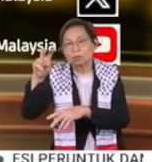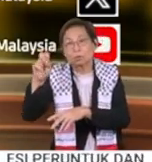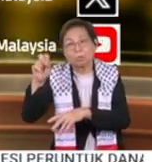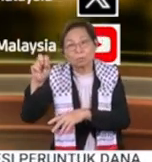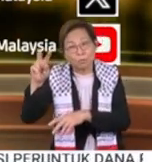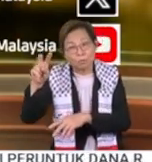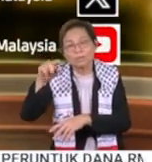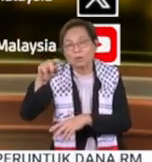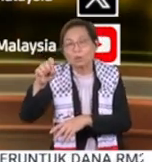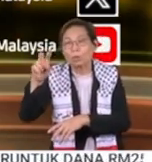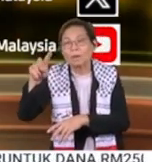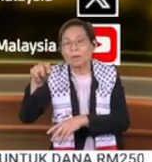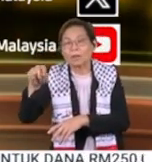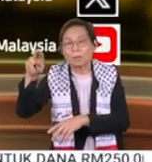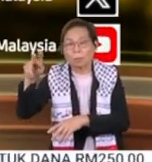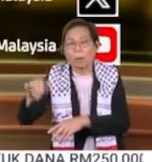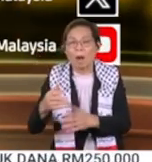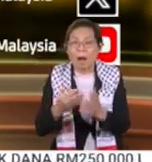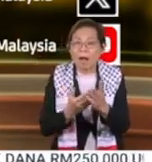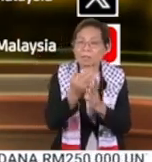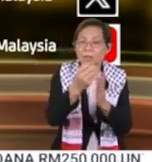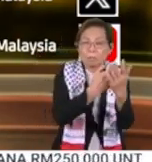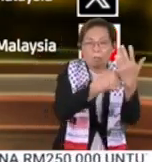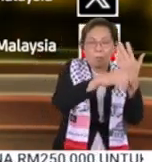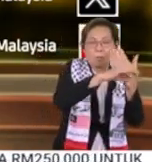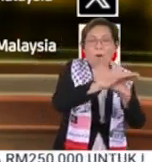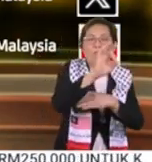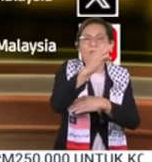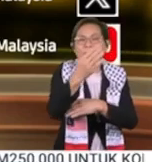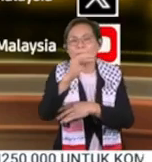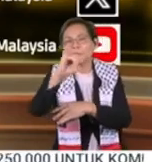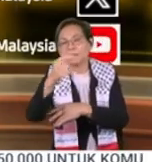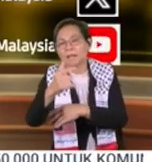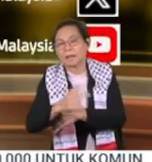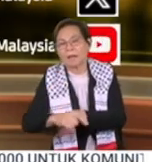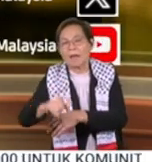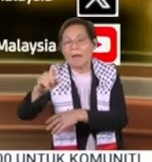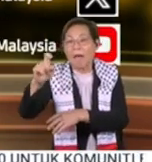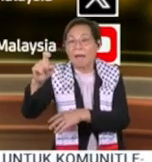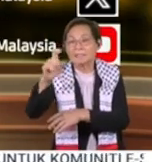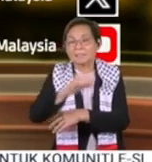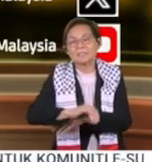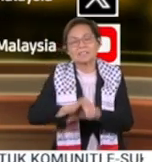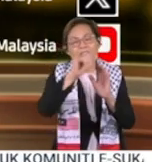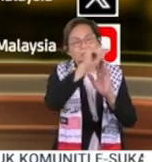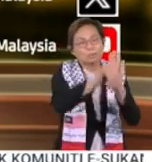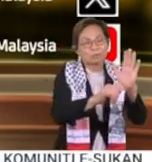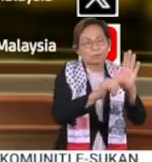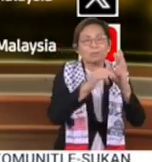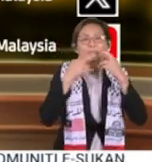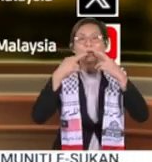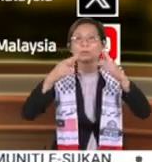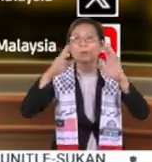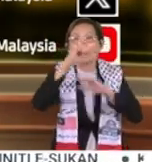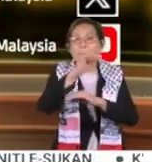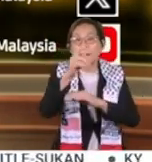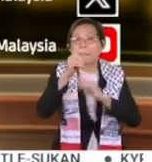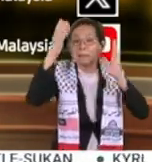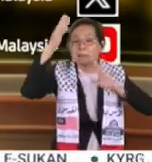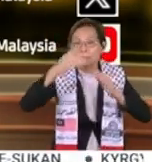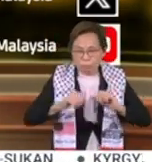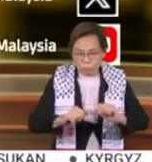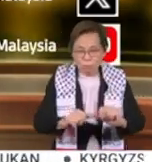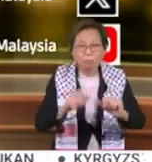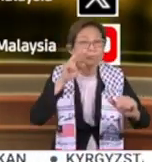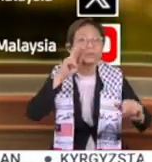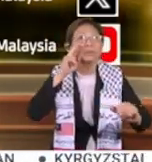www.met.gov.my atau terus ke laman sosial rasmi Met Malaysia di Facebook, Instagram, X dan juga di YouTube rasmi Met Malaysia. Kita teruskan dengan